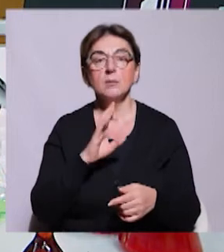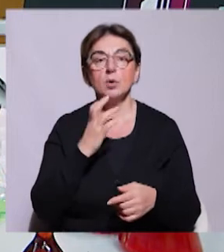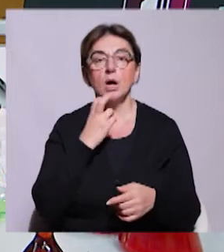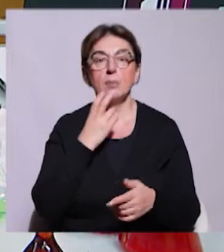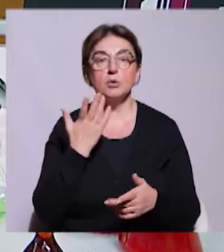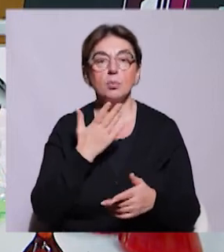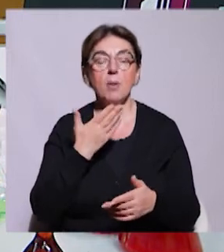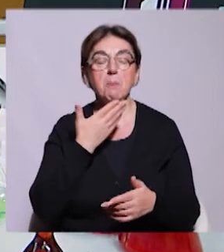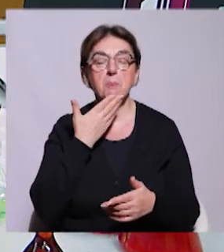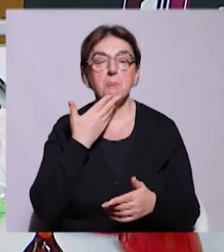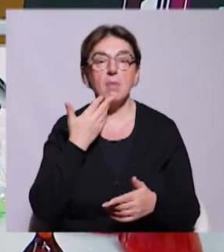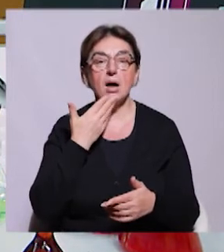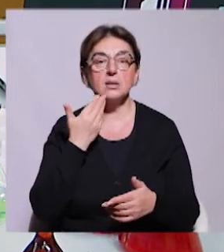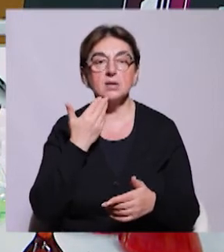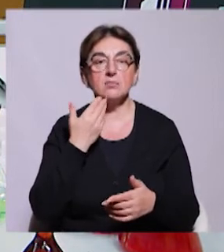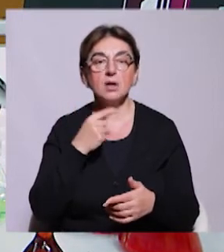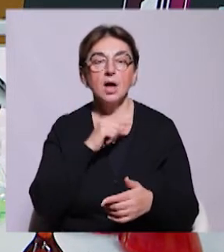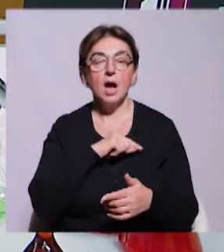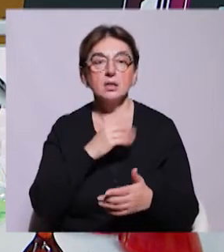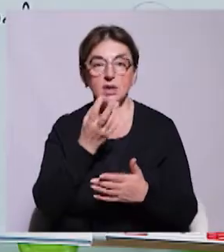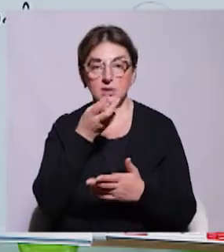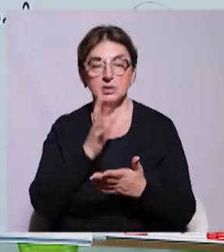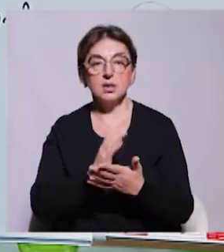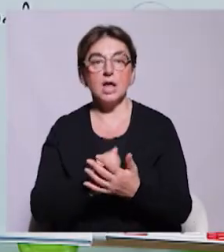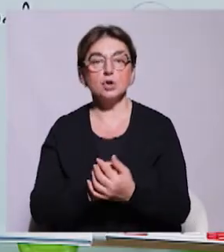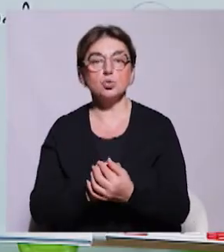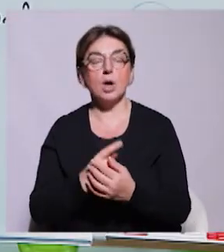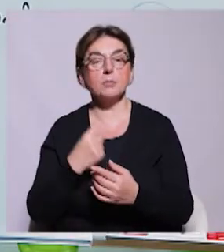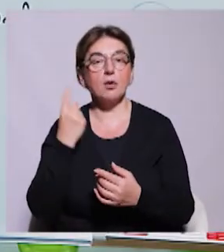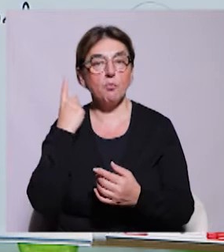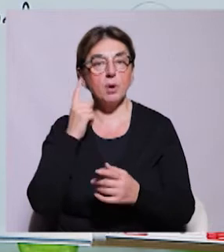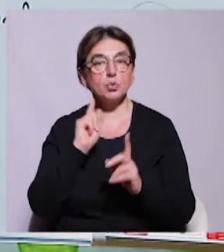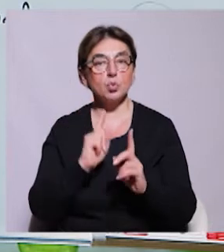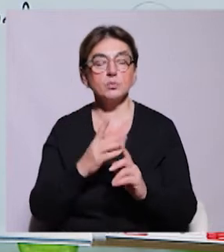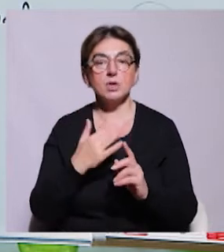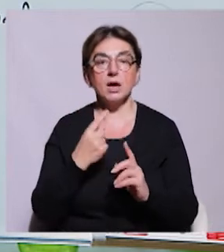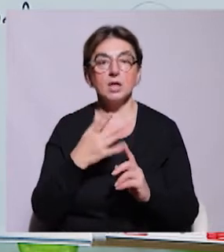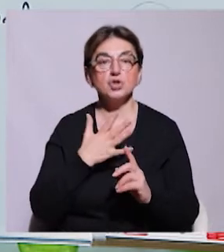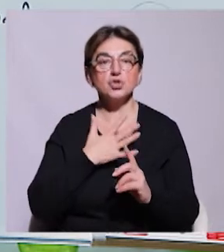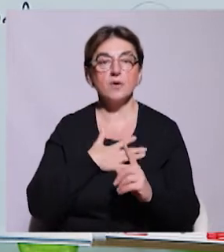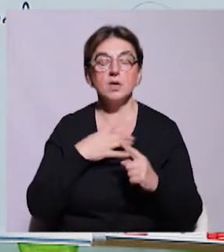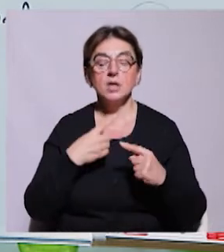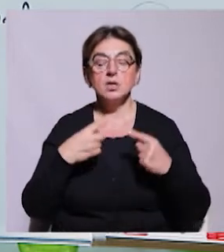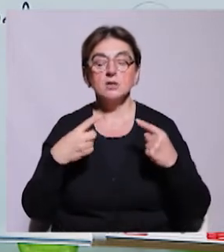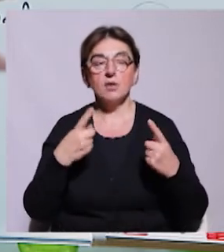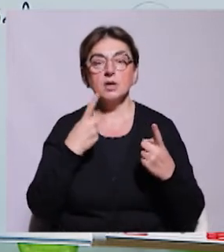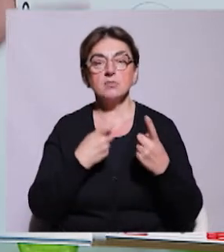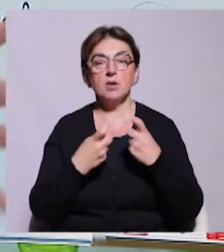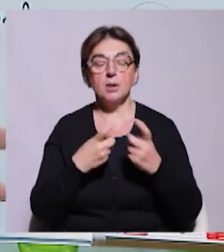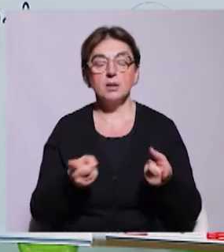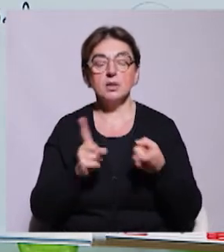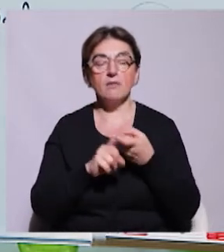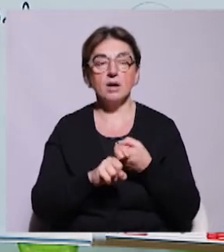ისეთი ელემენტები, რომლებიც მარტივი სახით ნარჩუნდება. ჩვენ ამაზე, რა თქმა უნდა, ძალიან ბევრი ხსმენია, თუმცა მოდით ეს ჩვენი